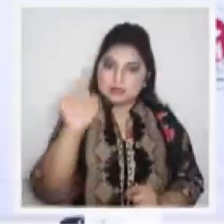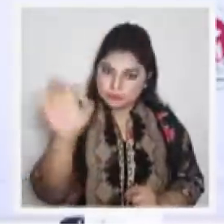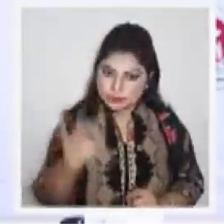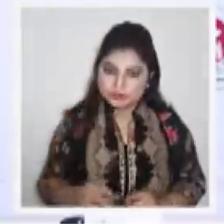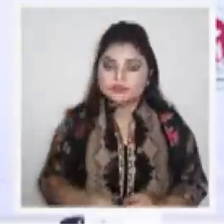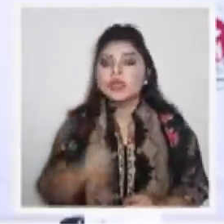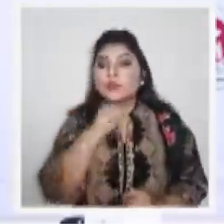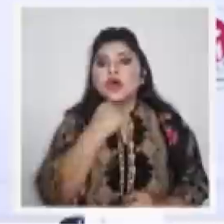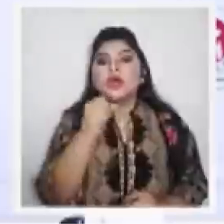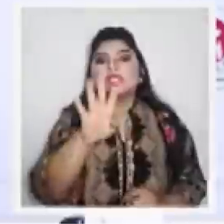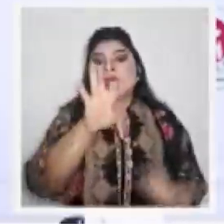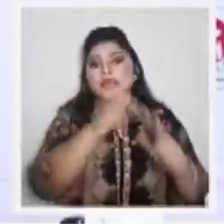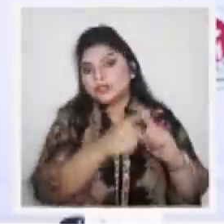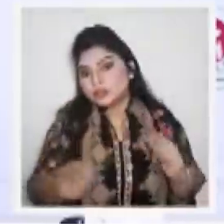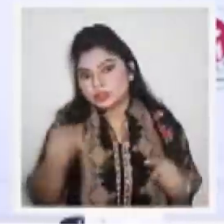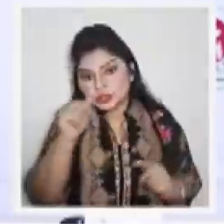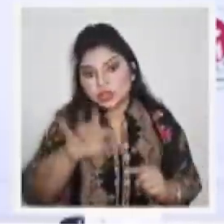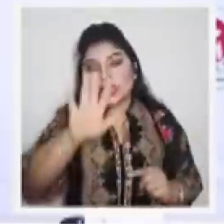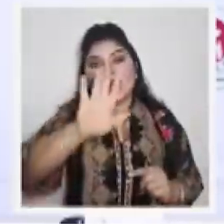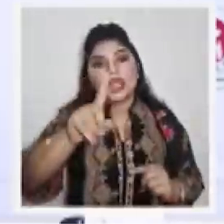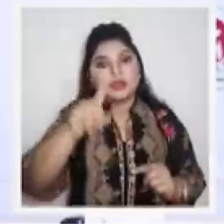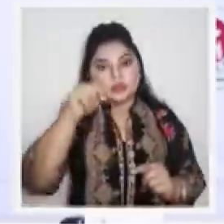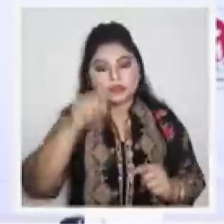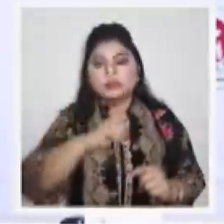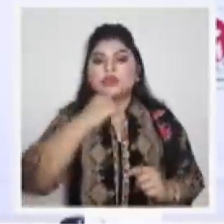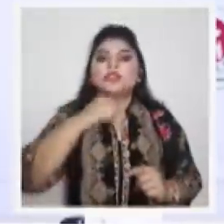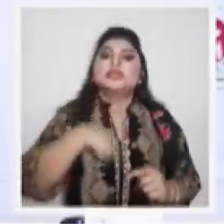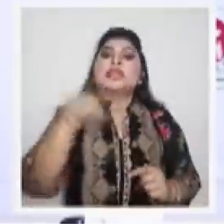31 থেকে 40 বছর 214 জন 6.42%,